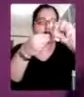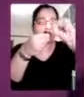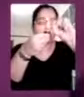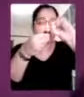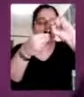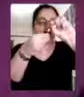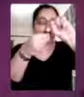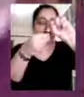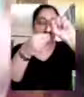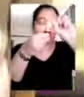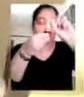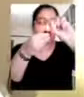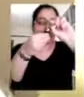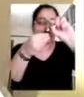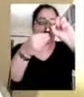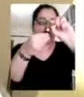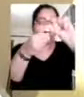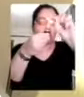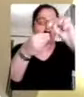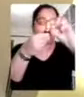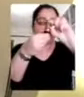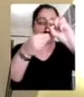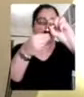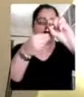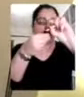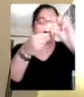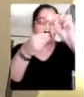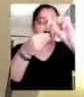da almadım ama hani Bir ufak.